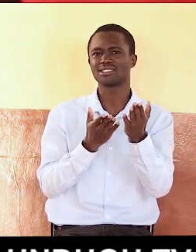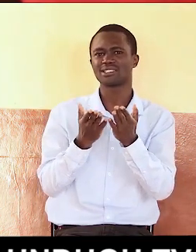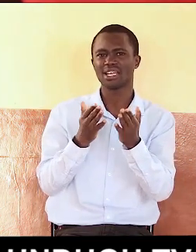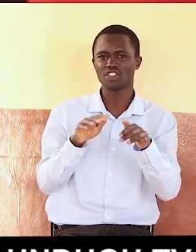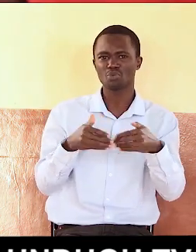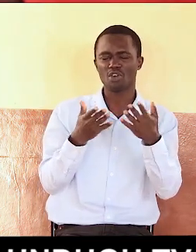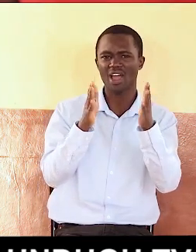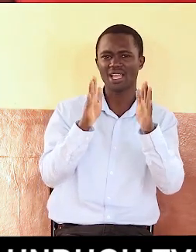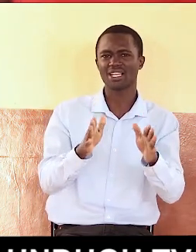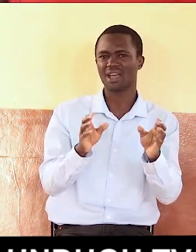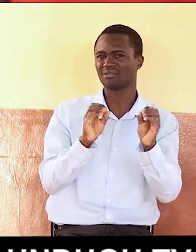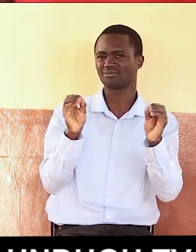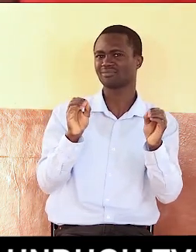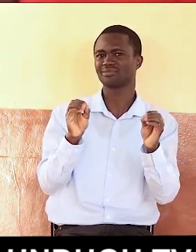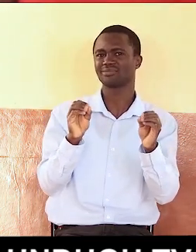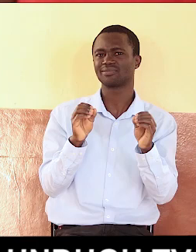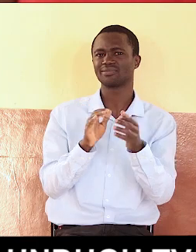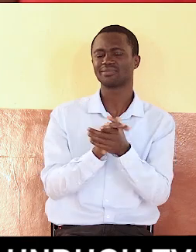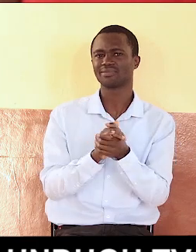service provider.